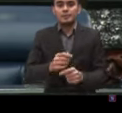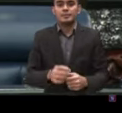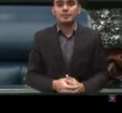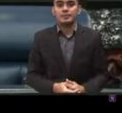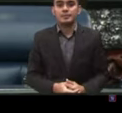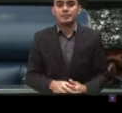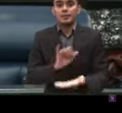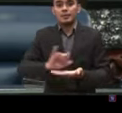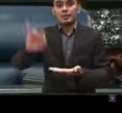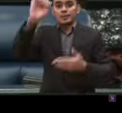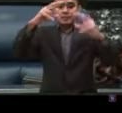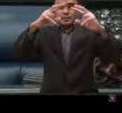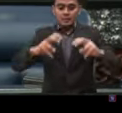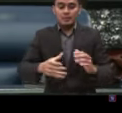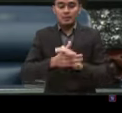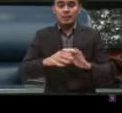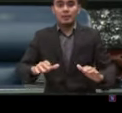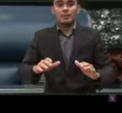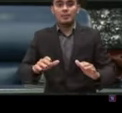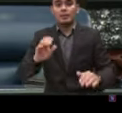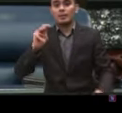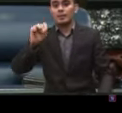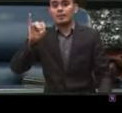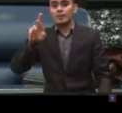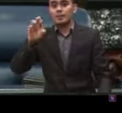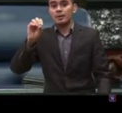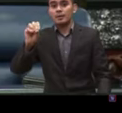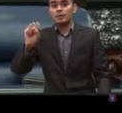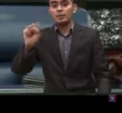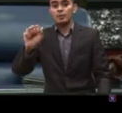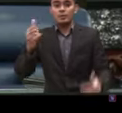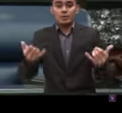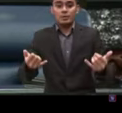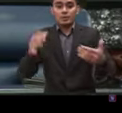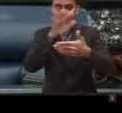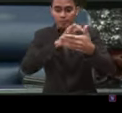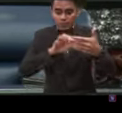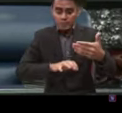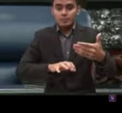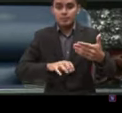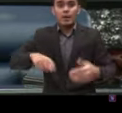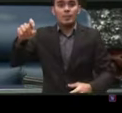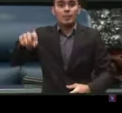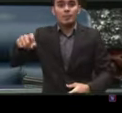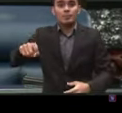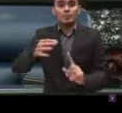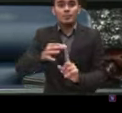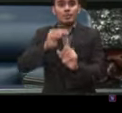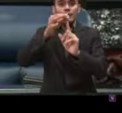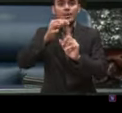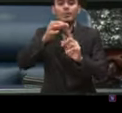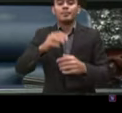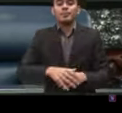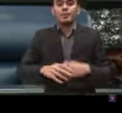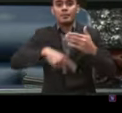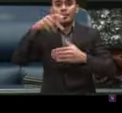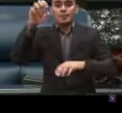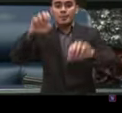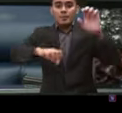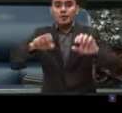Institut Penyelidikan Keselamatan Jalan Raya Malaysia MIROS juga sedang merangka satu keperluan spesifikasi atau program penilaian